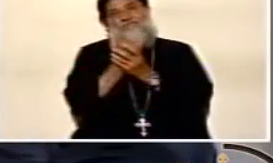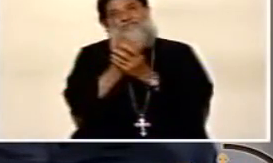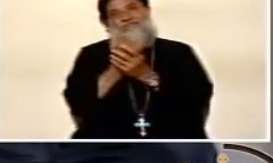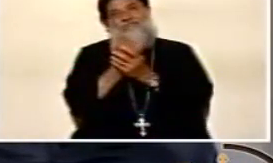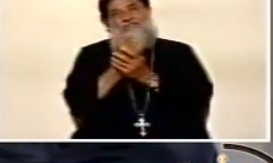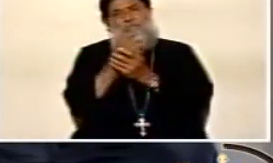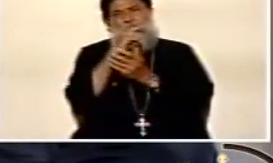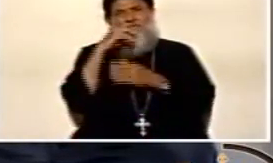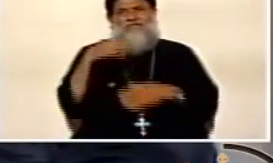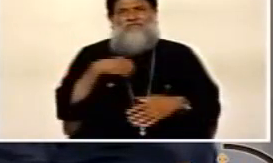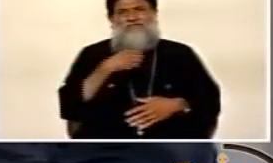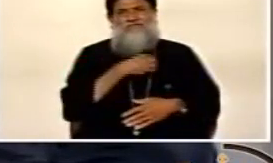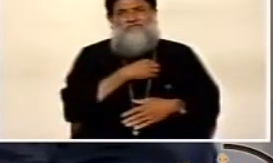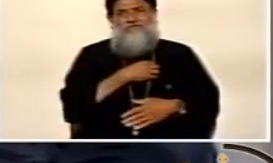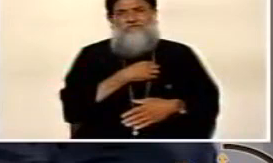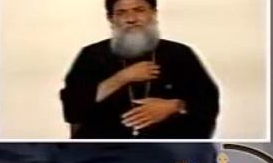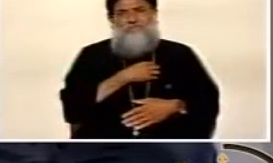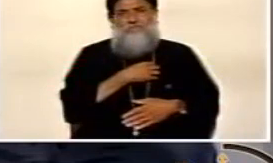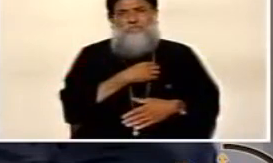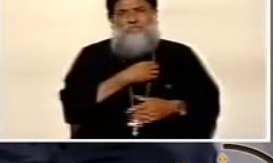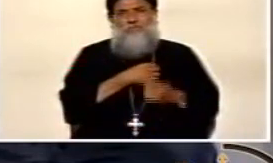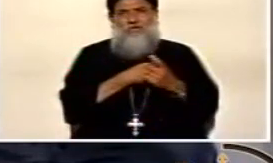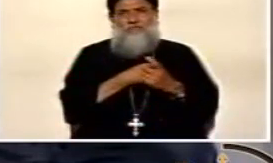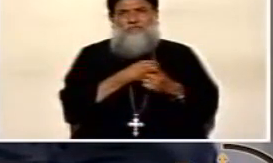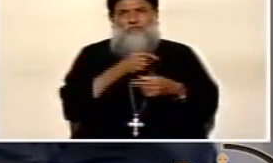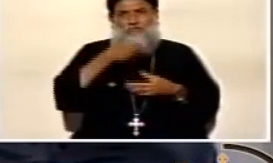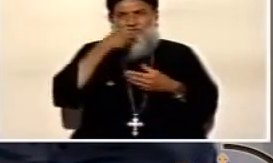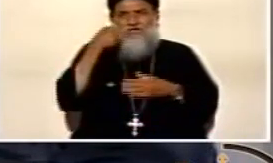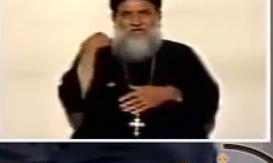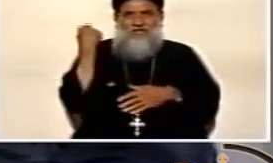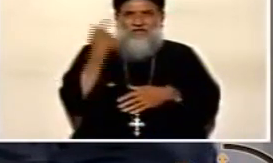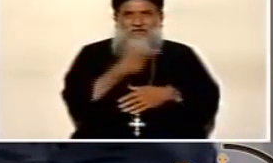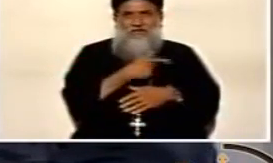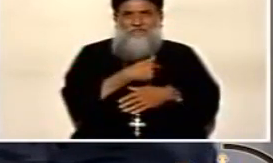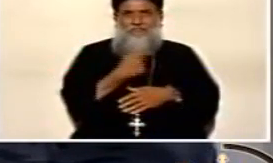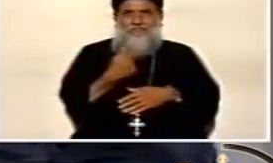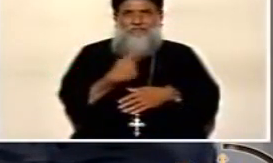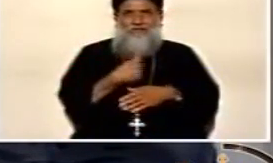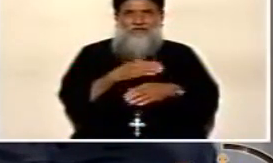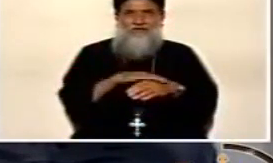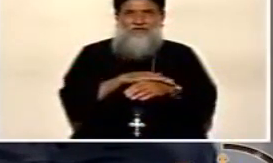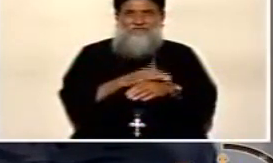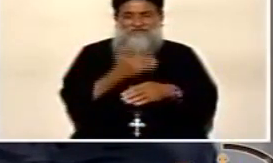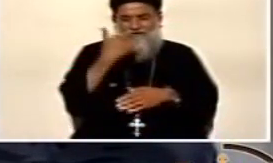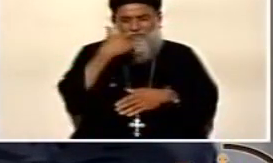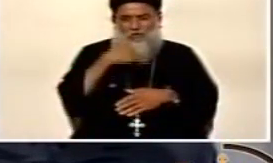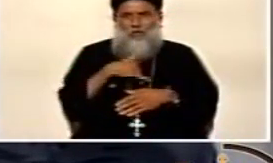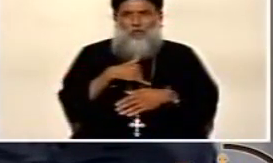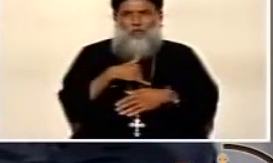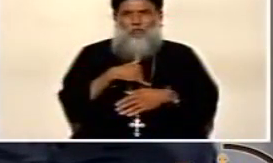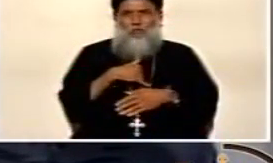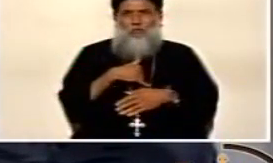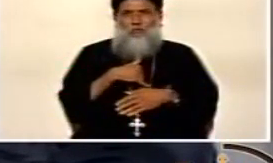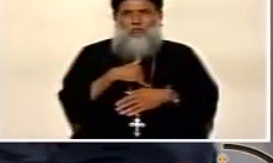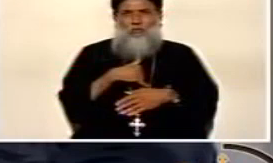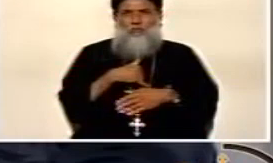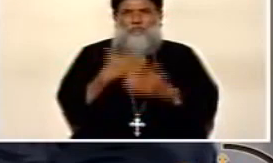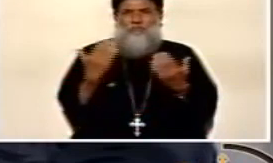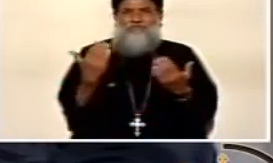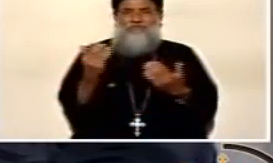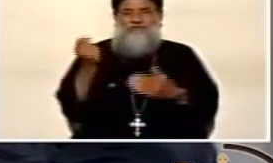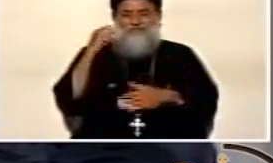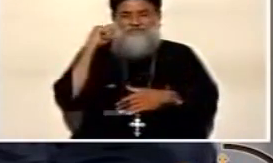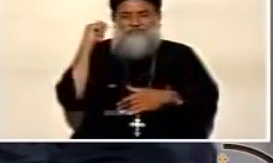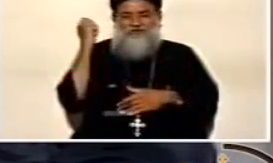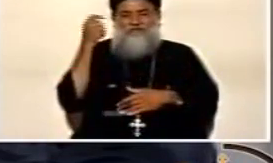أرملة وبحضر كل القداسات، بس أنا حاسة إن هيجرى لي حاجة، وأنا بصلي في الأجبية